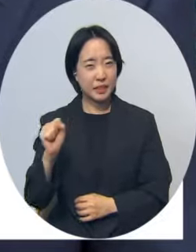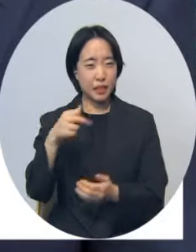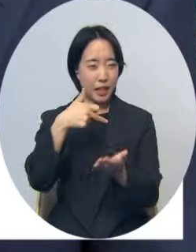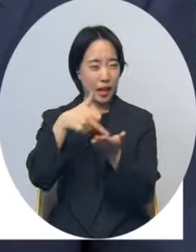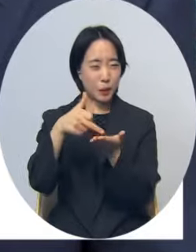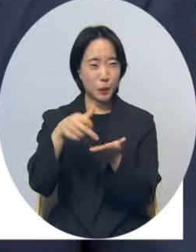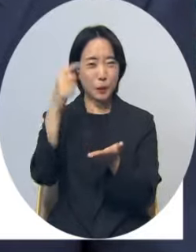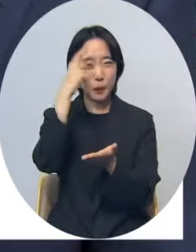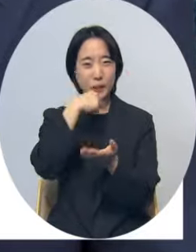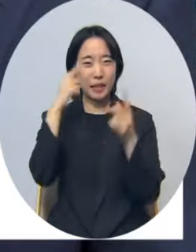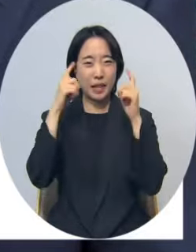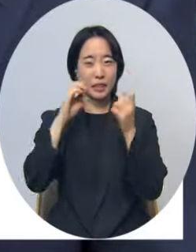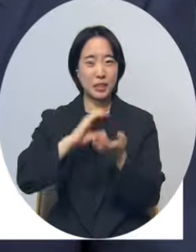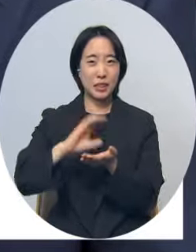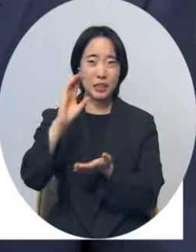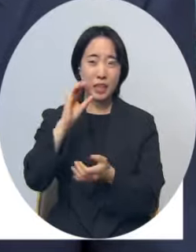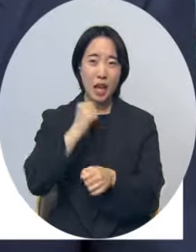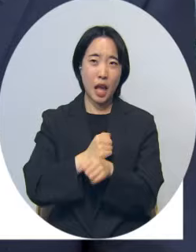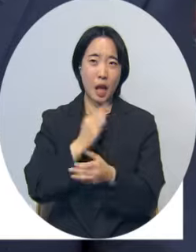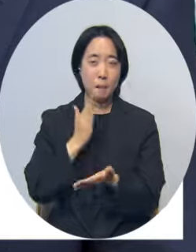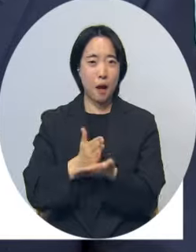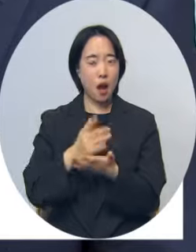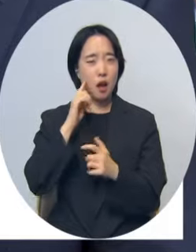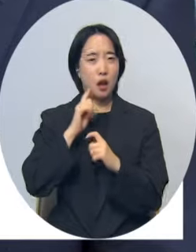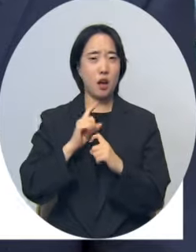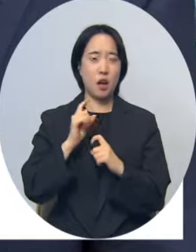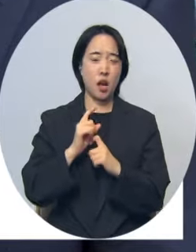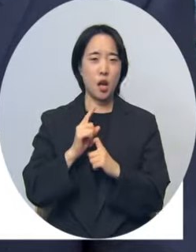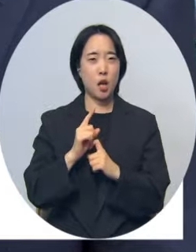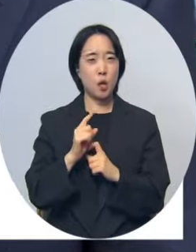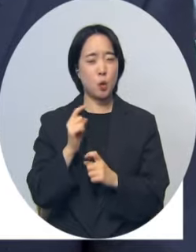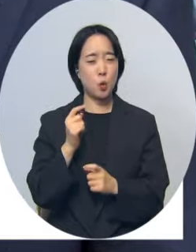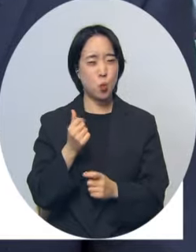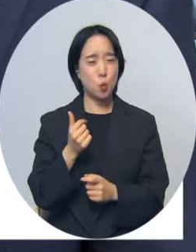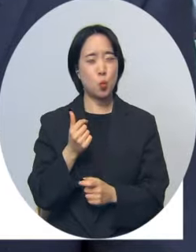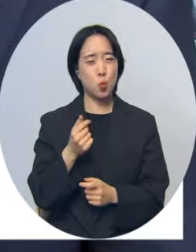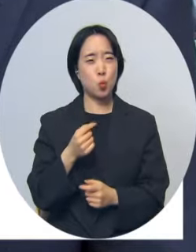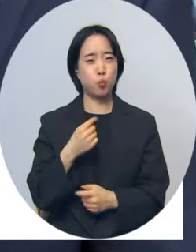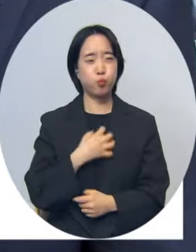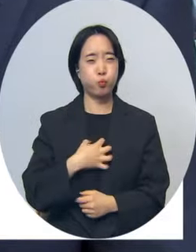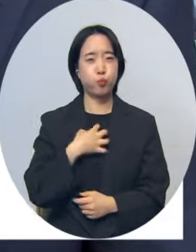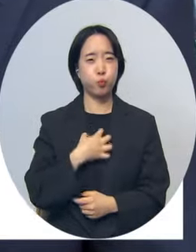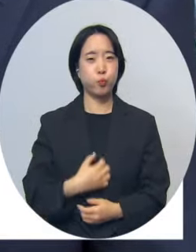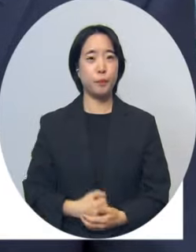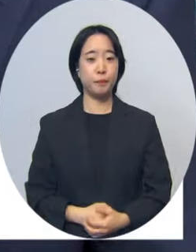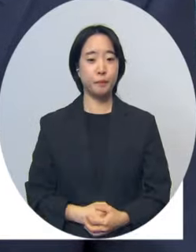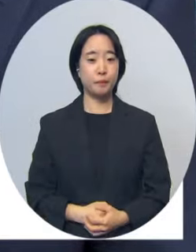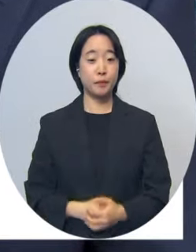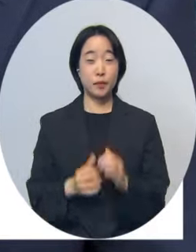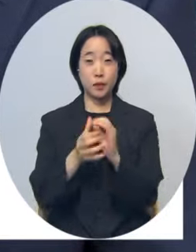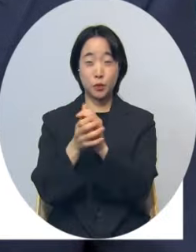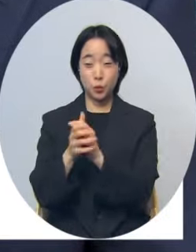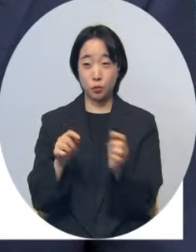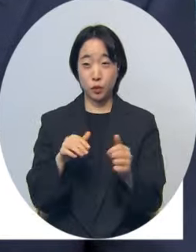카카오톡에 어디까지 오픈을 해야 될지 점점 더 이제 고민이 많이 되고자 친구들이 두려움이나 불안을